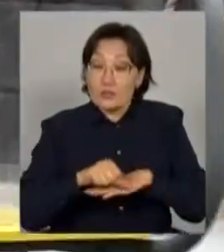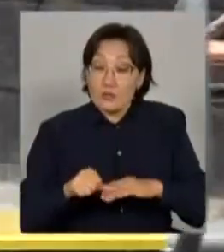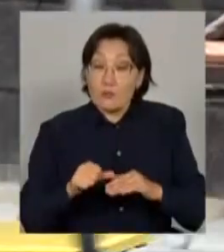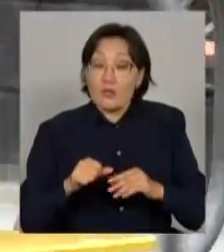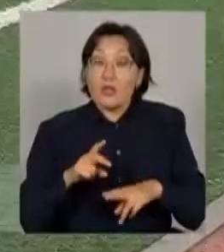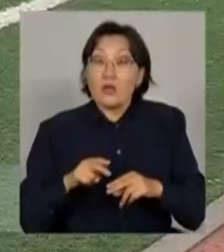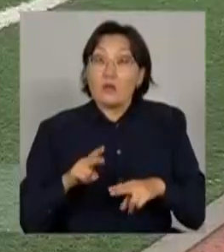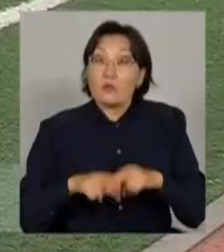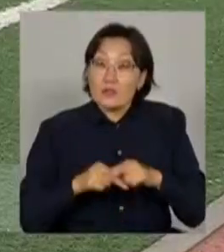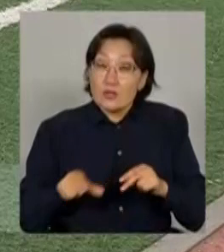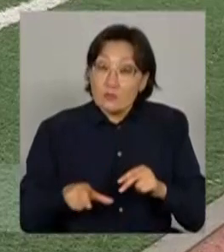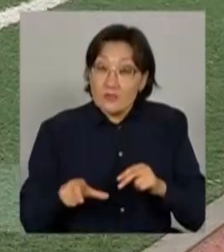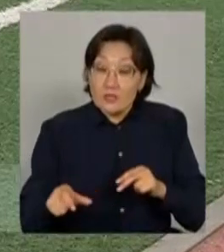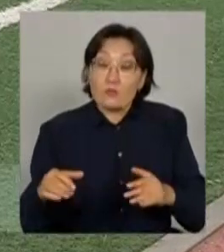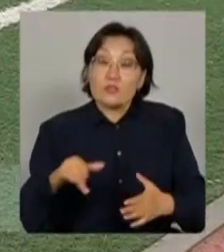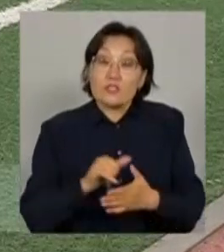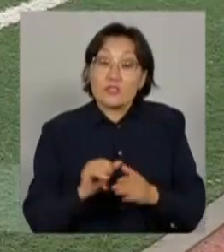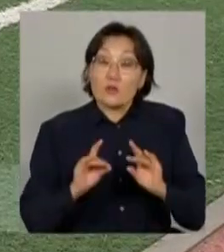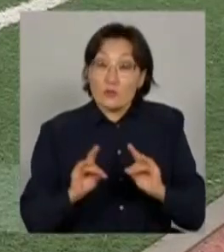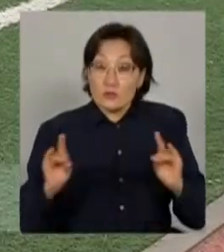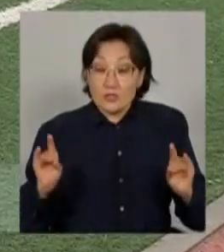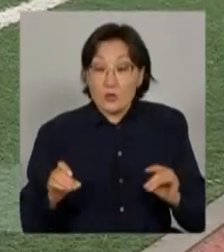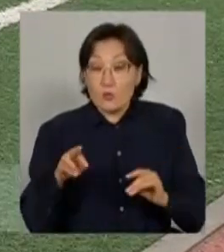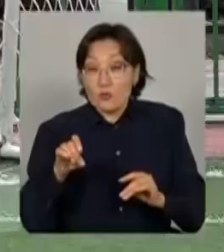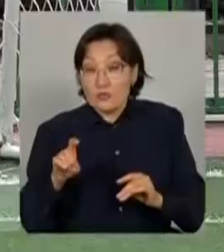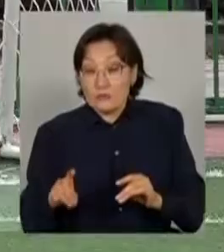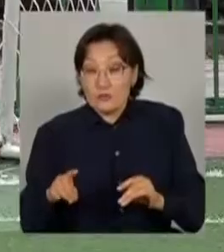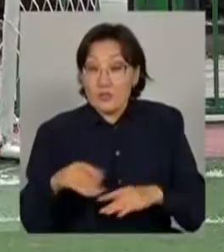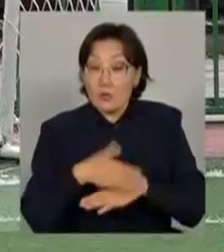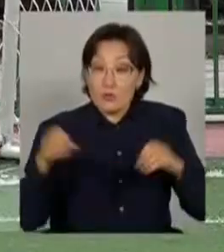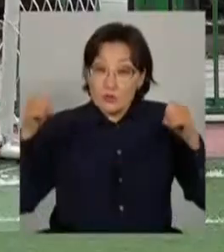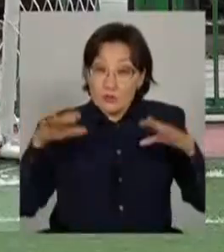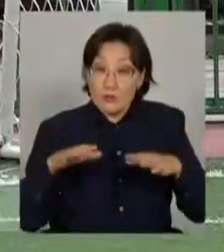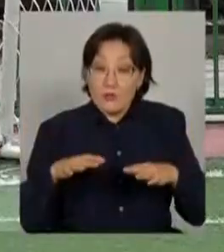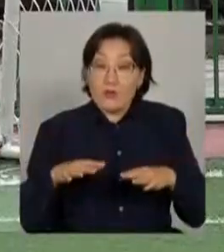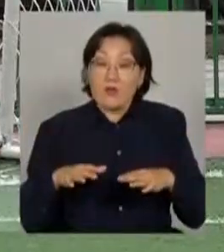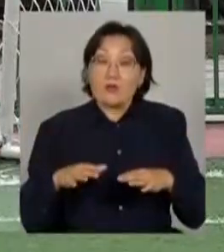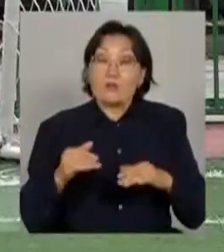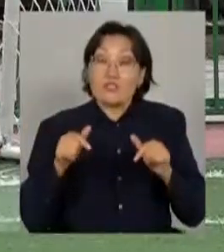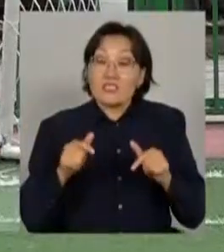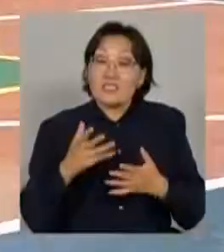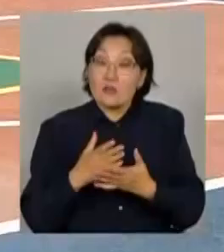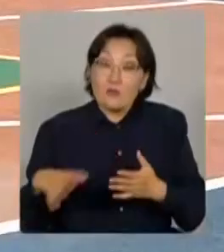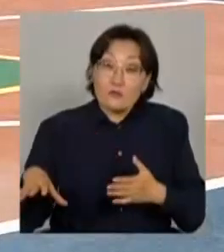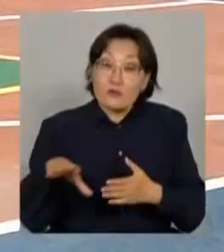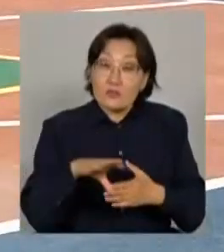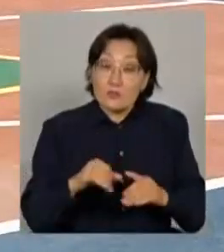проложены прогулочные дорожки, установлены скамейки и урны, уличное освещение, перголы. Здесь есть все